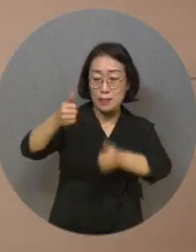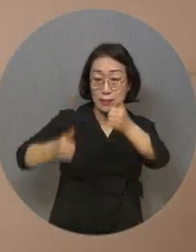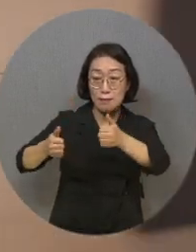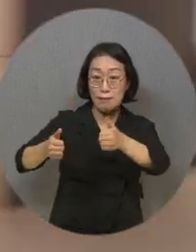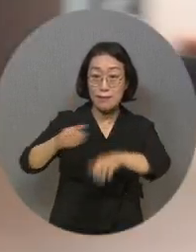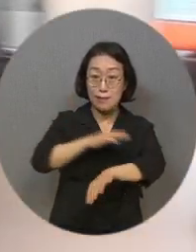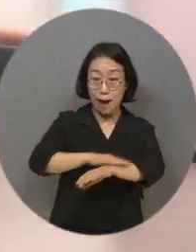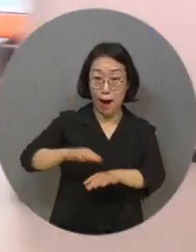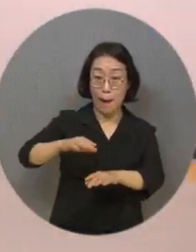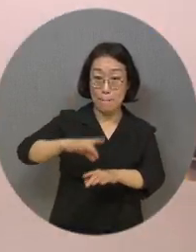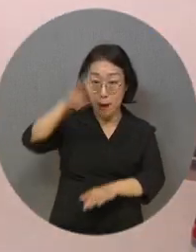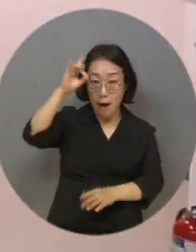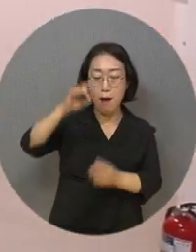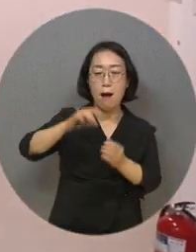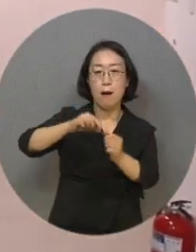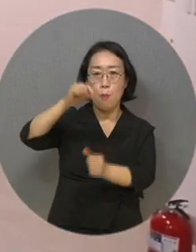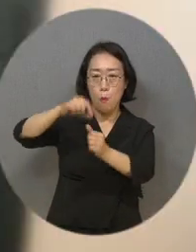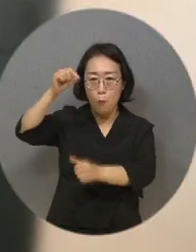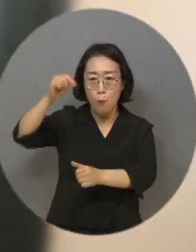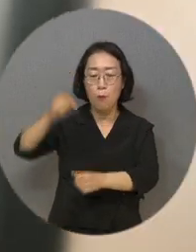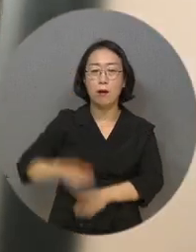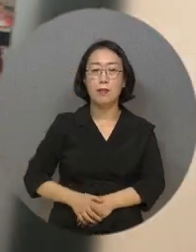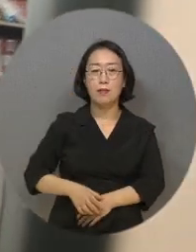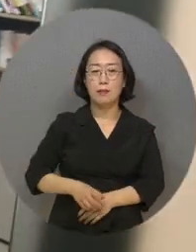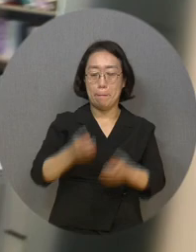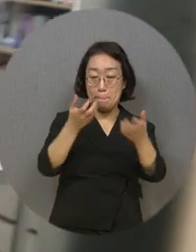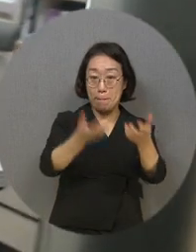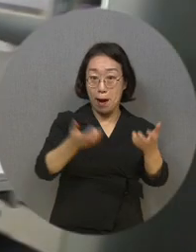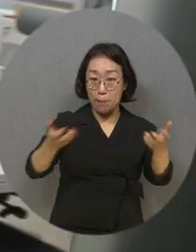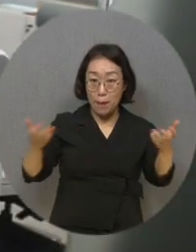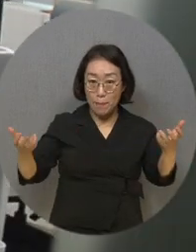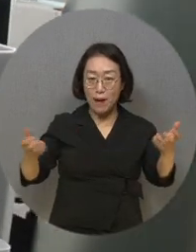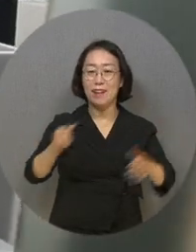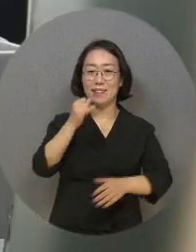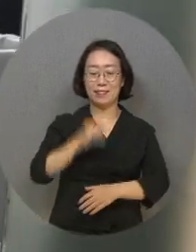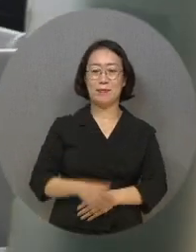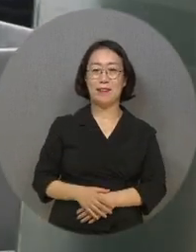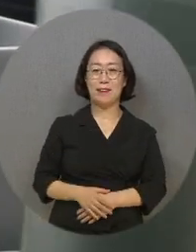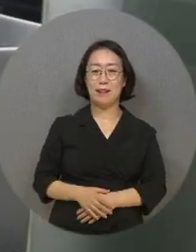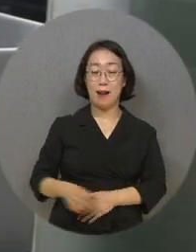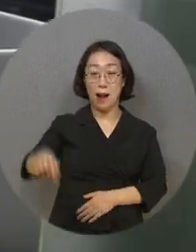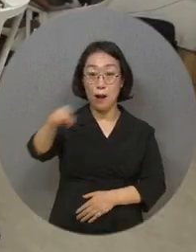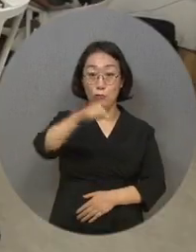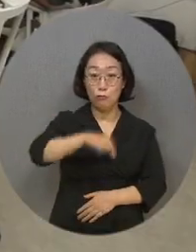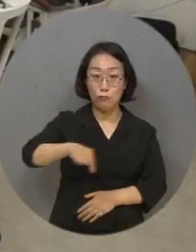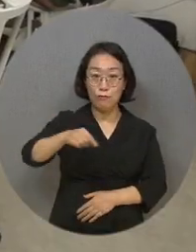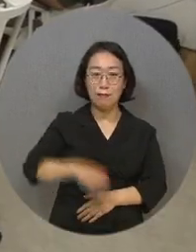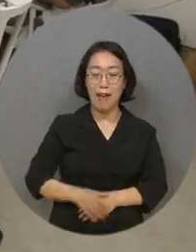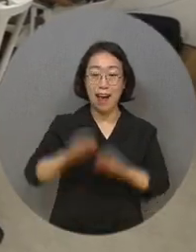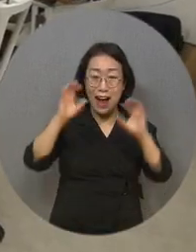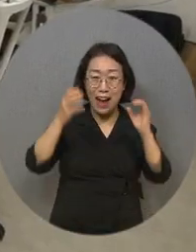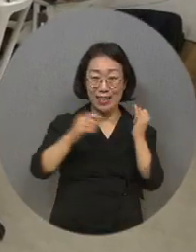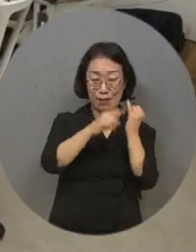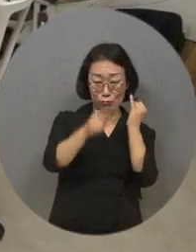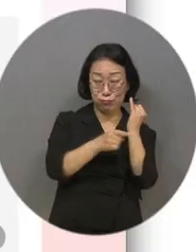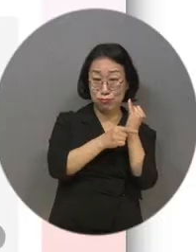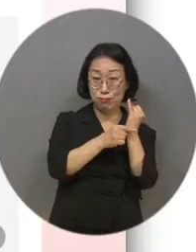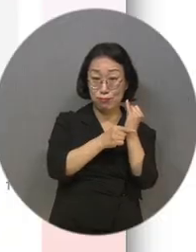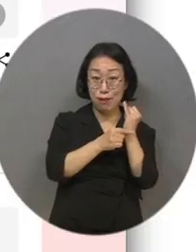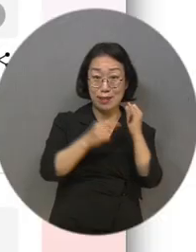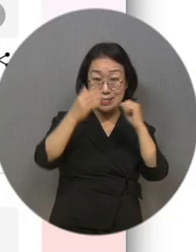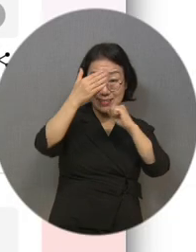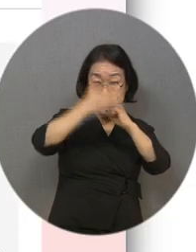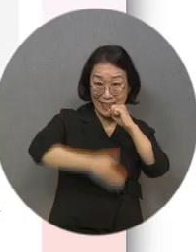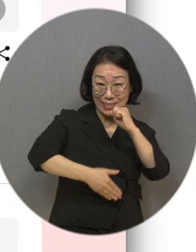최종 선정된 차세대 유망 스타트업들이 입주해 있습니다. 그중 태아의 얼굴 모습을 정확히